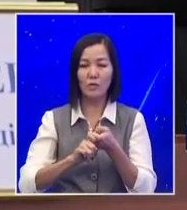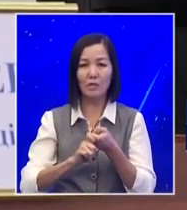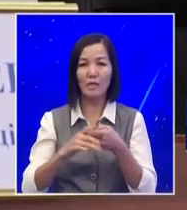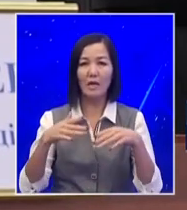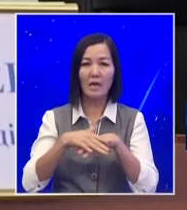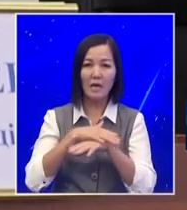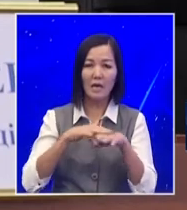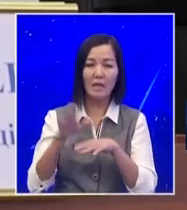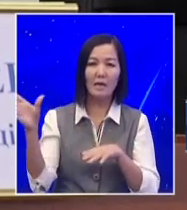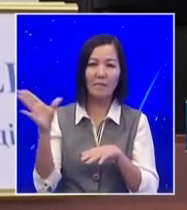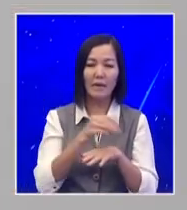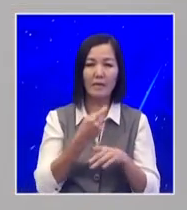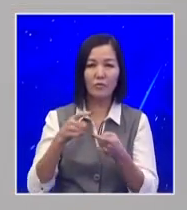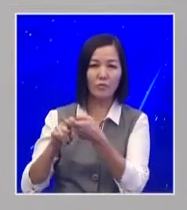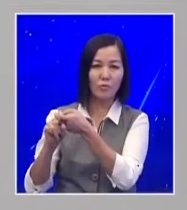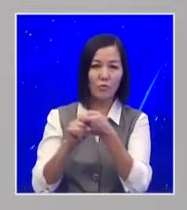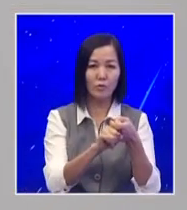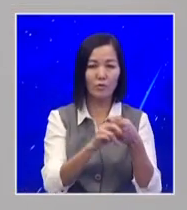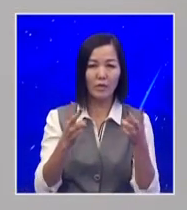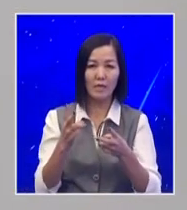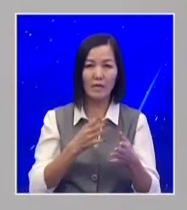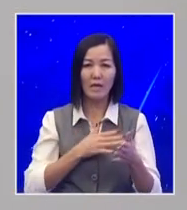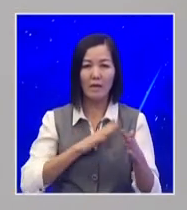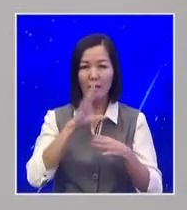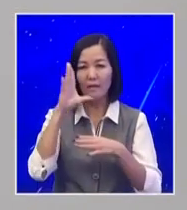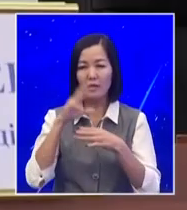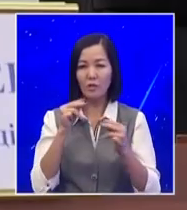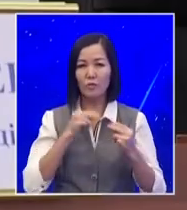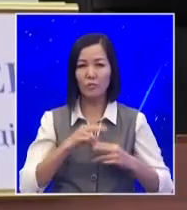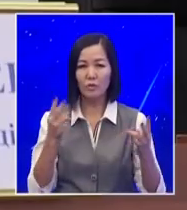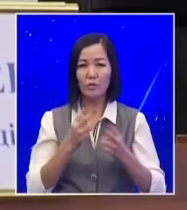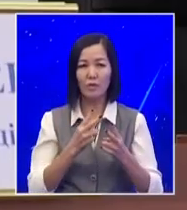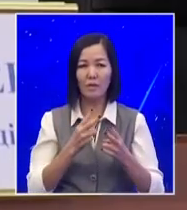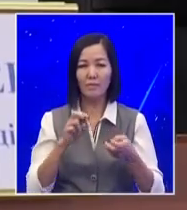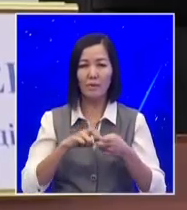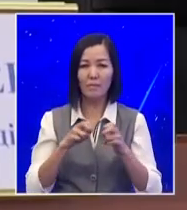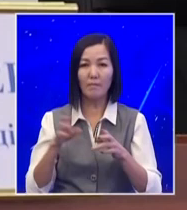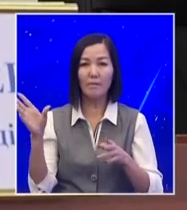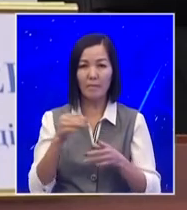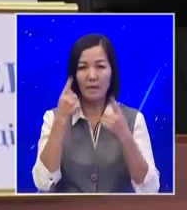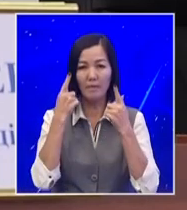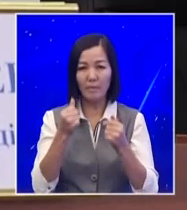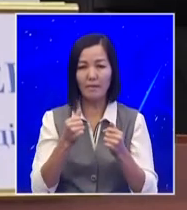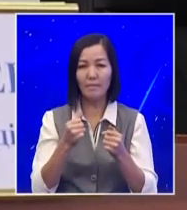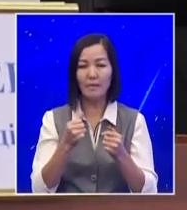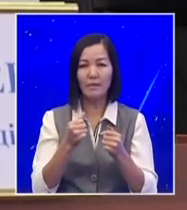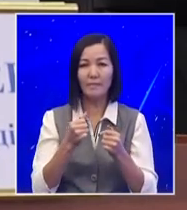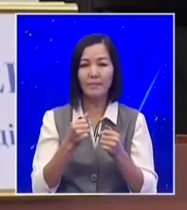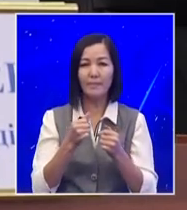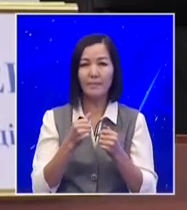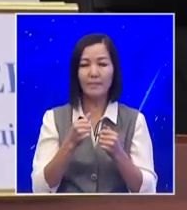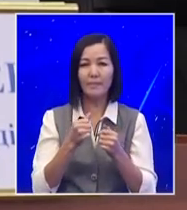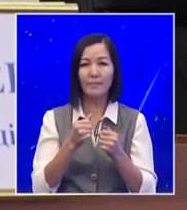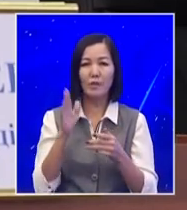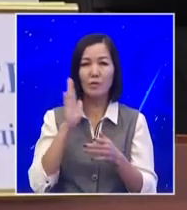халыққа соның бәрін жеткізу керек. Соның аянбай күні-түні жұмыс істеуің керек. Я знаю проблемы все. Канализация надо до конца довести.